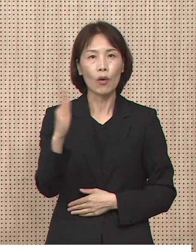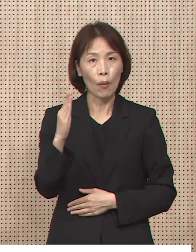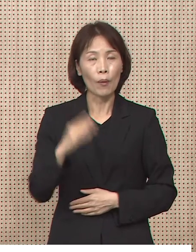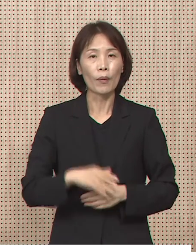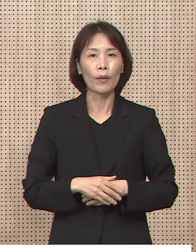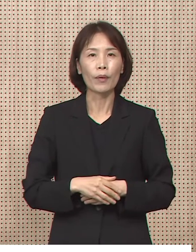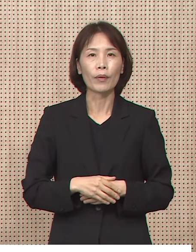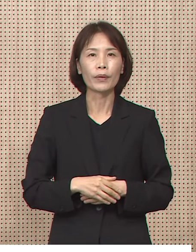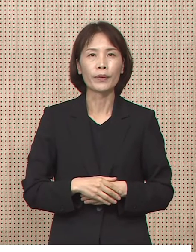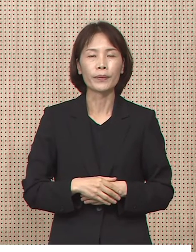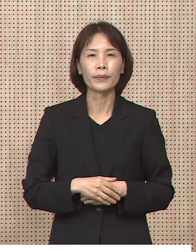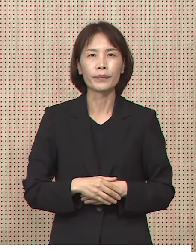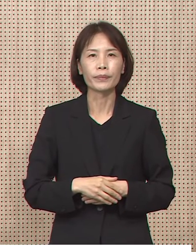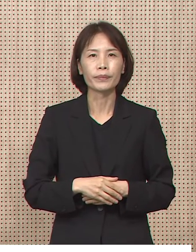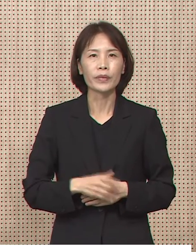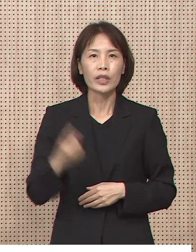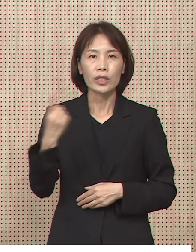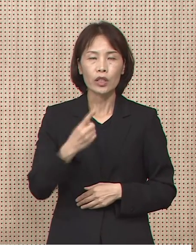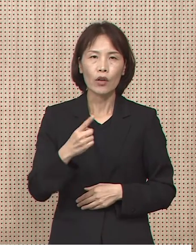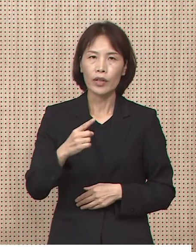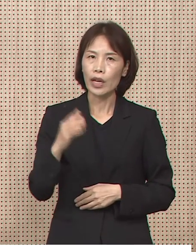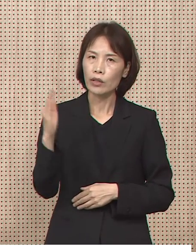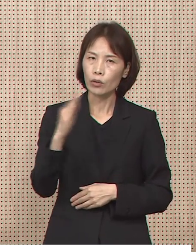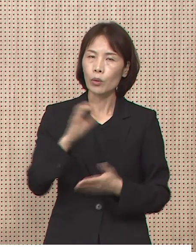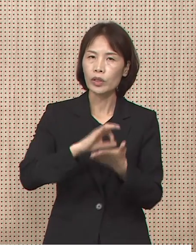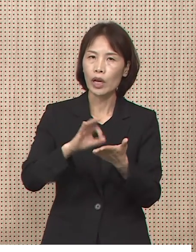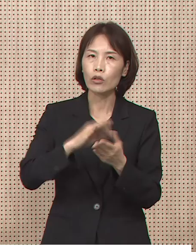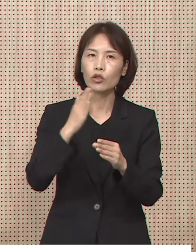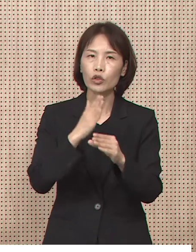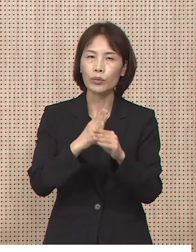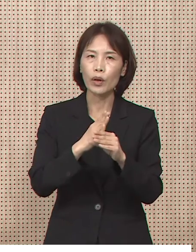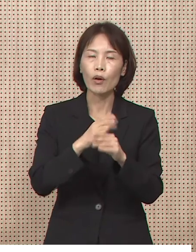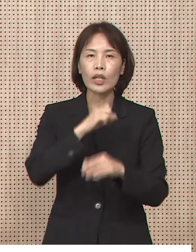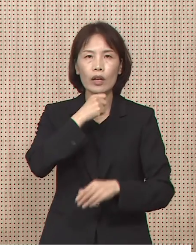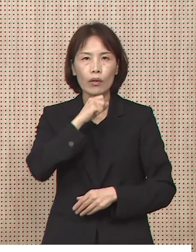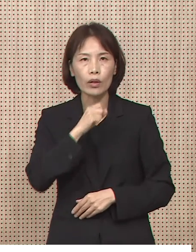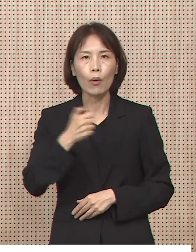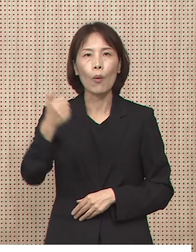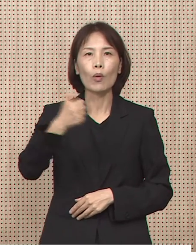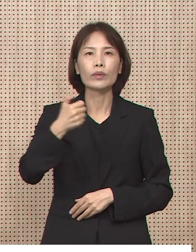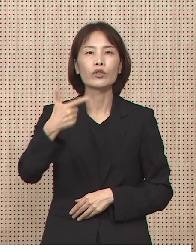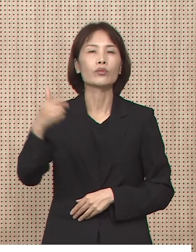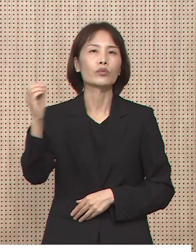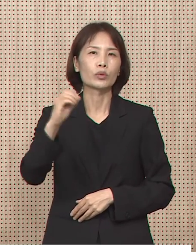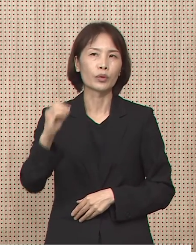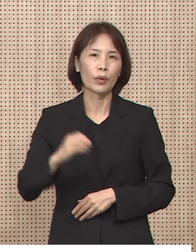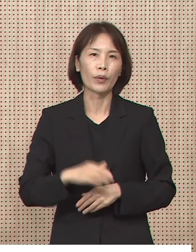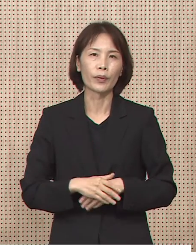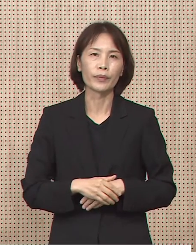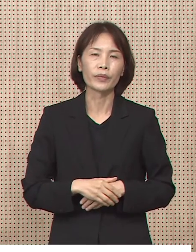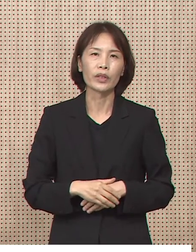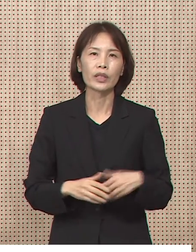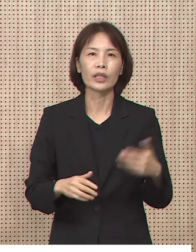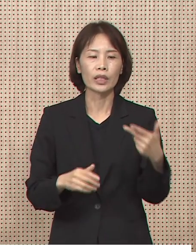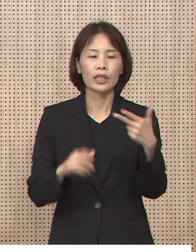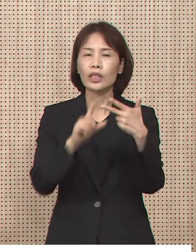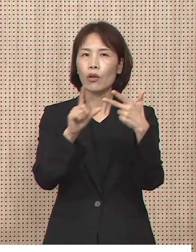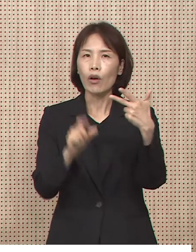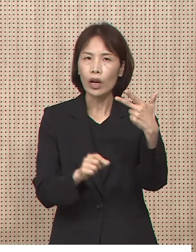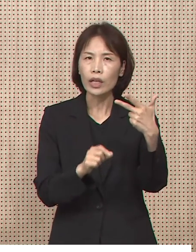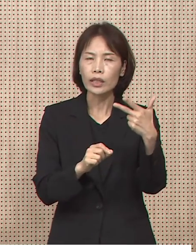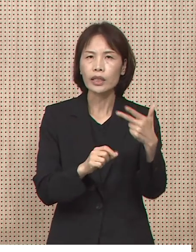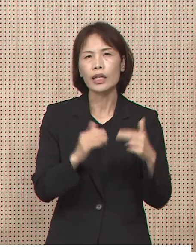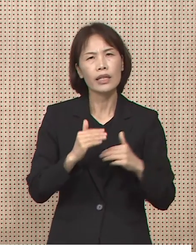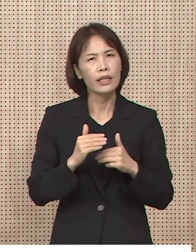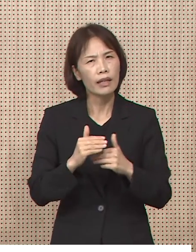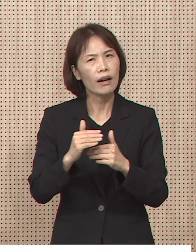2,132병상입니다. 현재 1,067병상을 사용하고 있으며 병상 가동률은 50%입니다. 경기도는 10월 초까지 병상 가동